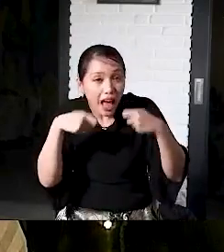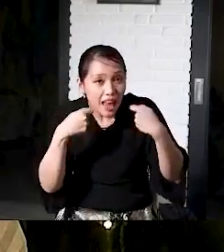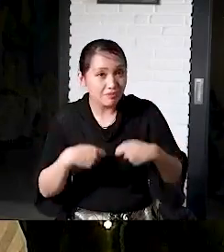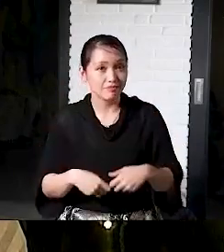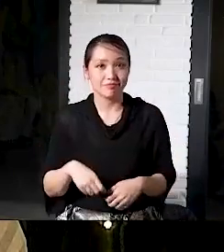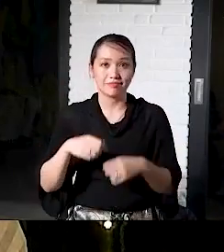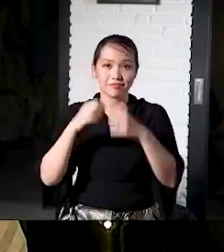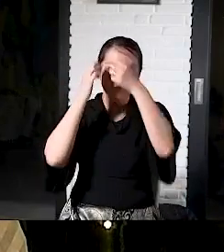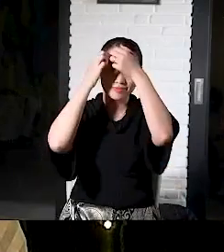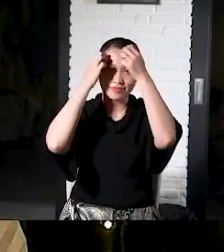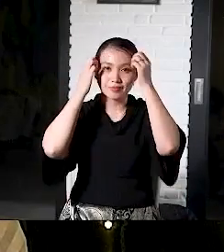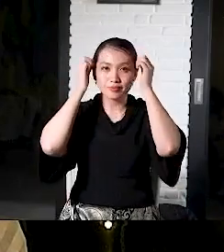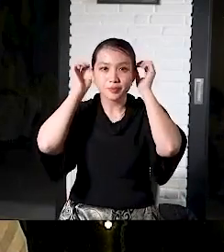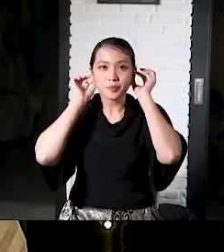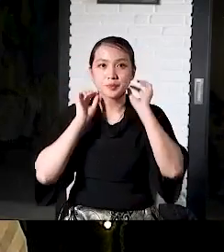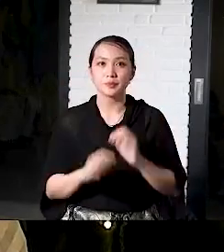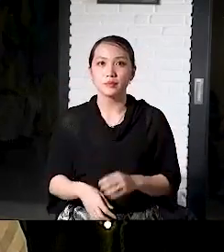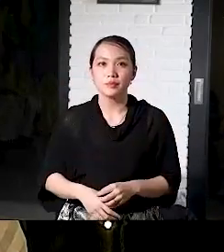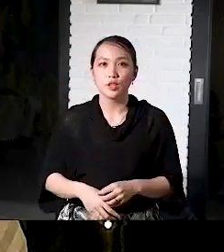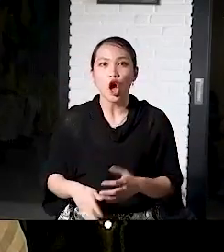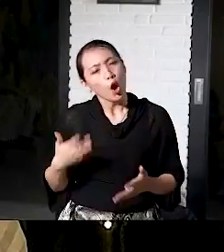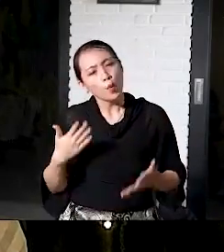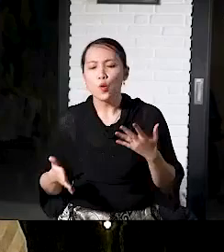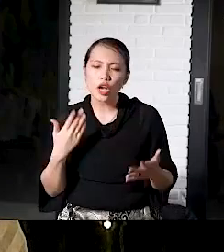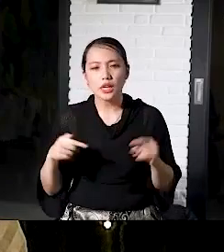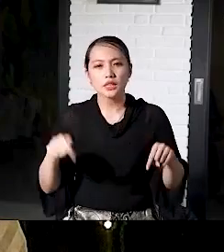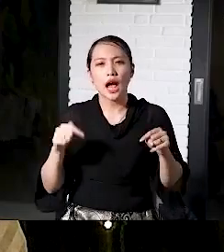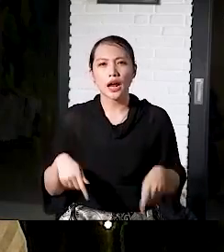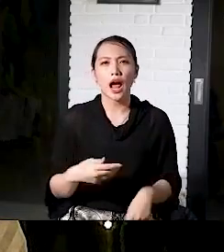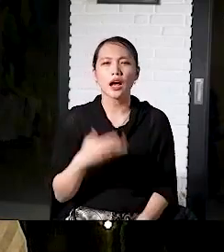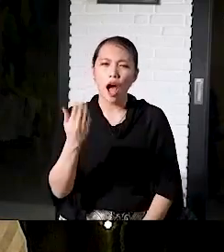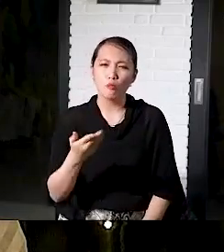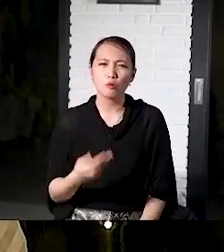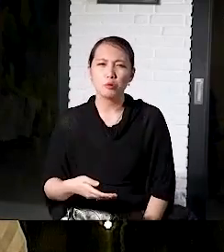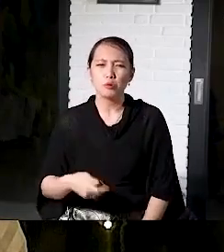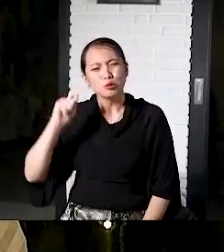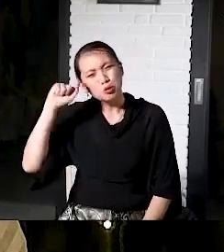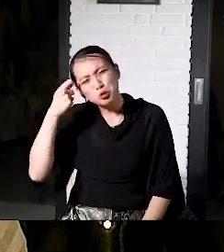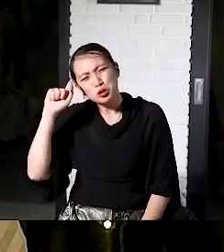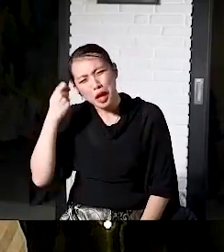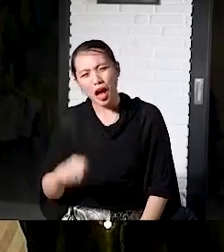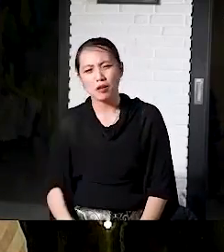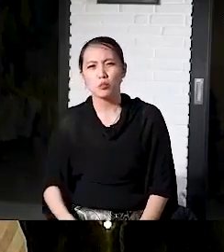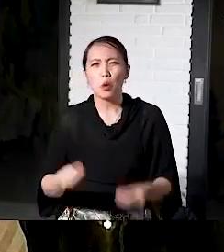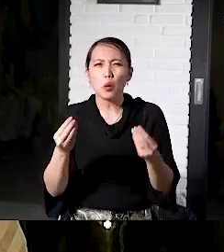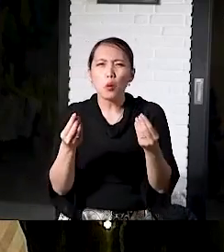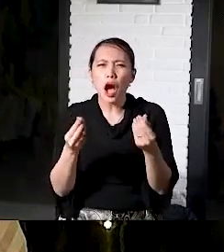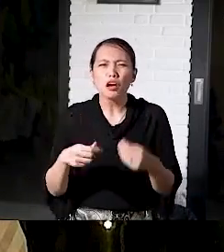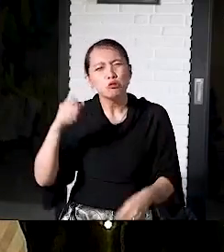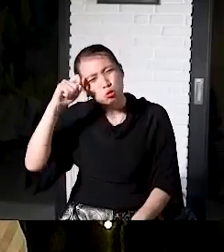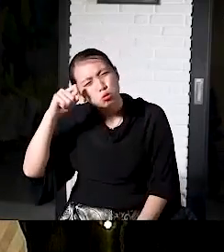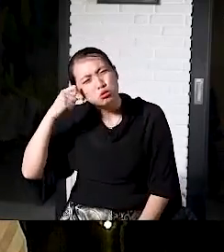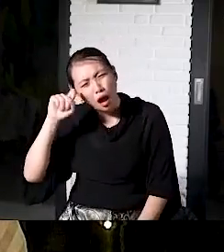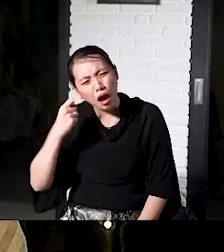sedang mengalami tekanan. Mungkin kalian lagi ekonominya lagi ikat pinggang yang serat, lagi